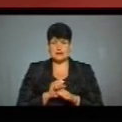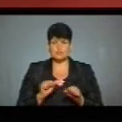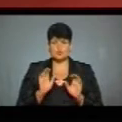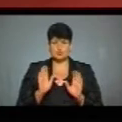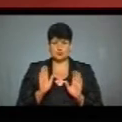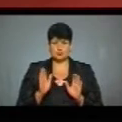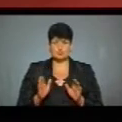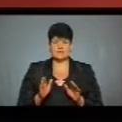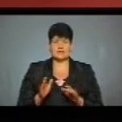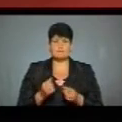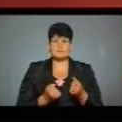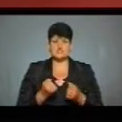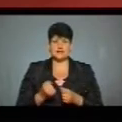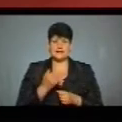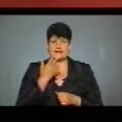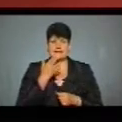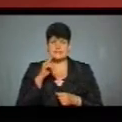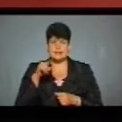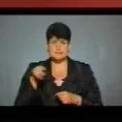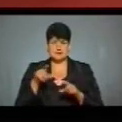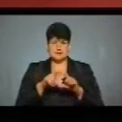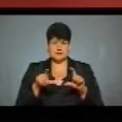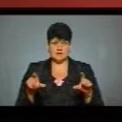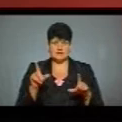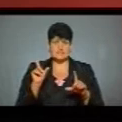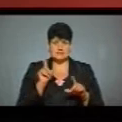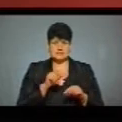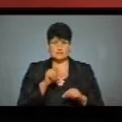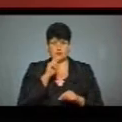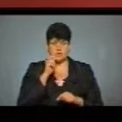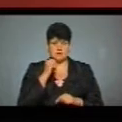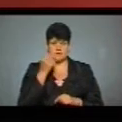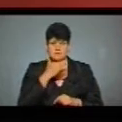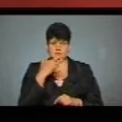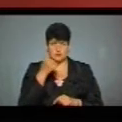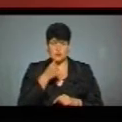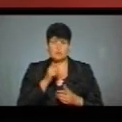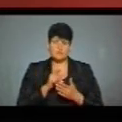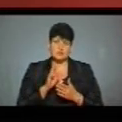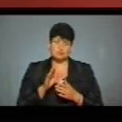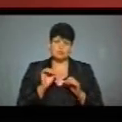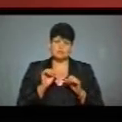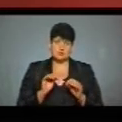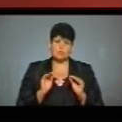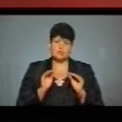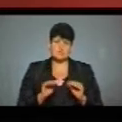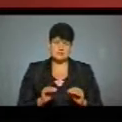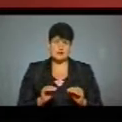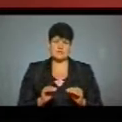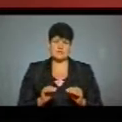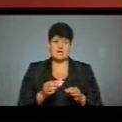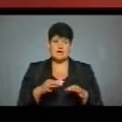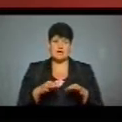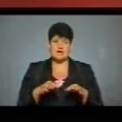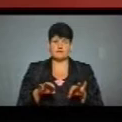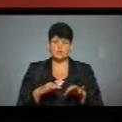іноземній реєстрації, які їздять в Україні роками, але повинна бути можливість поставити таке авто на українську